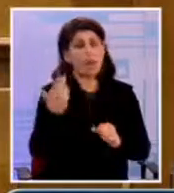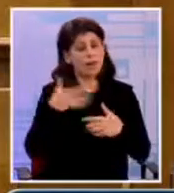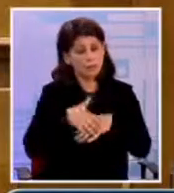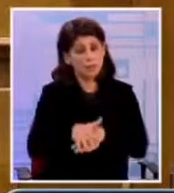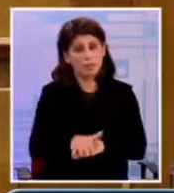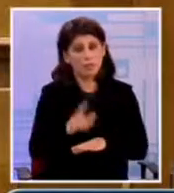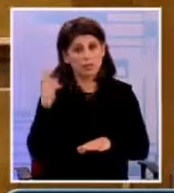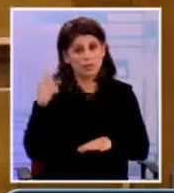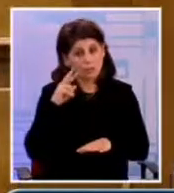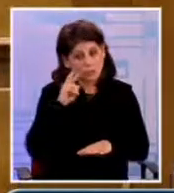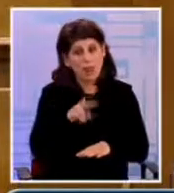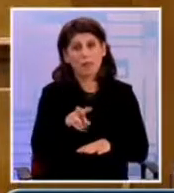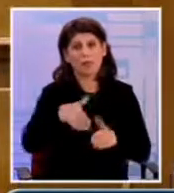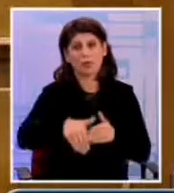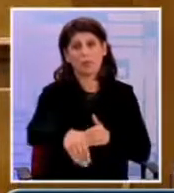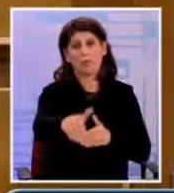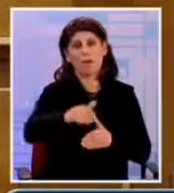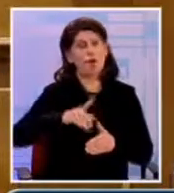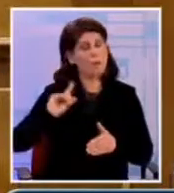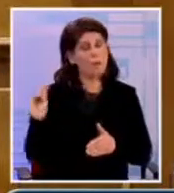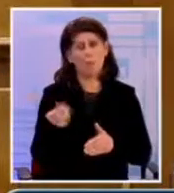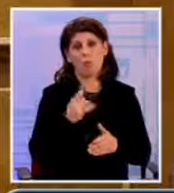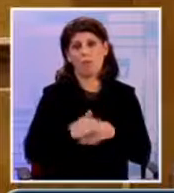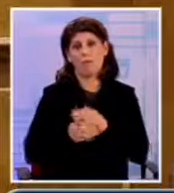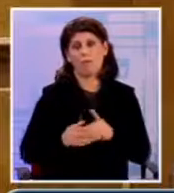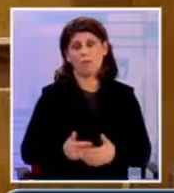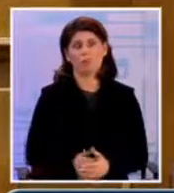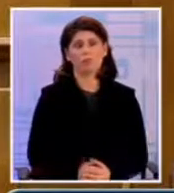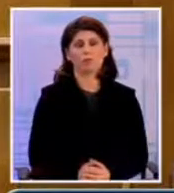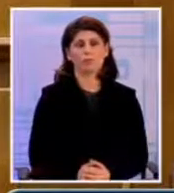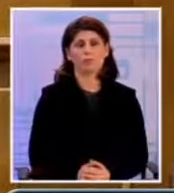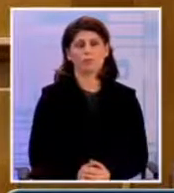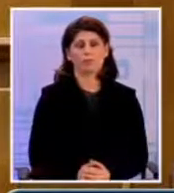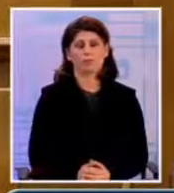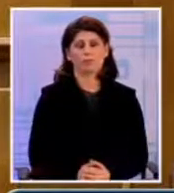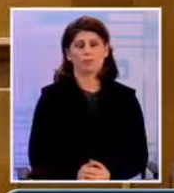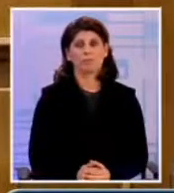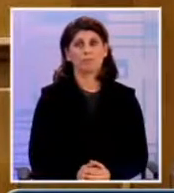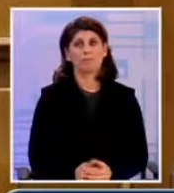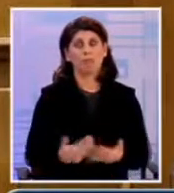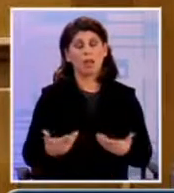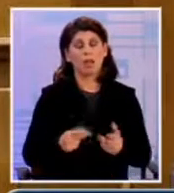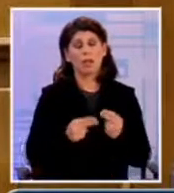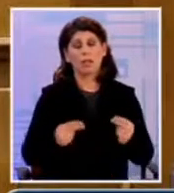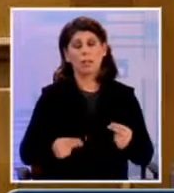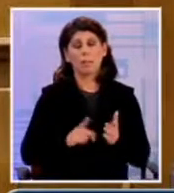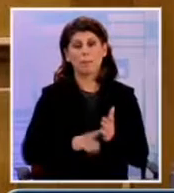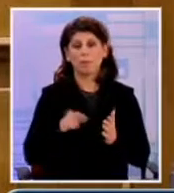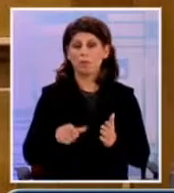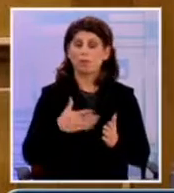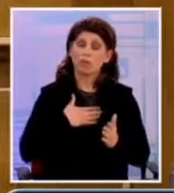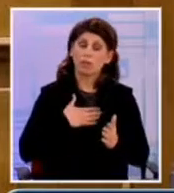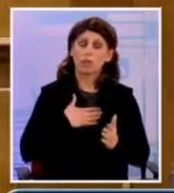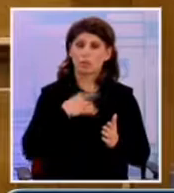στη βλέψη προς το μέλλον από όλους τους ενδιαφερόμενους. Πρέπει λοιπόν, αγαπητοί συνάδελφοι, αυτή είναι η δική